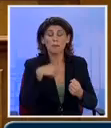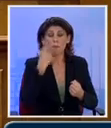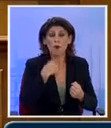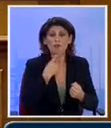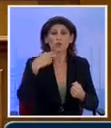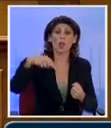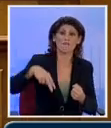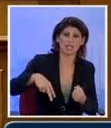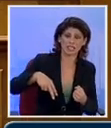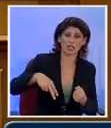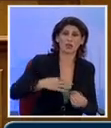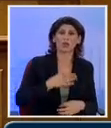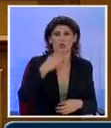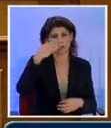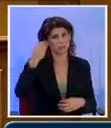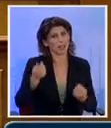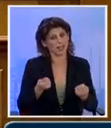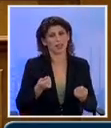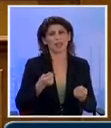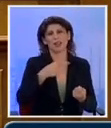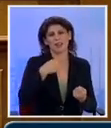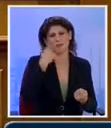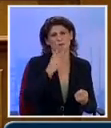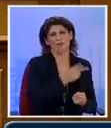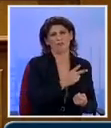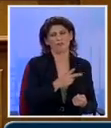του Λαφαζάνη. Ο κύριος Τσίπρας έκανε μομφή στο Σαμαρά.